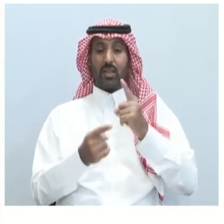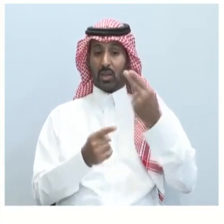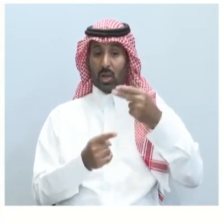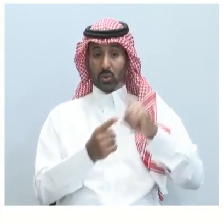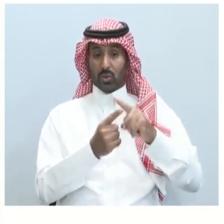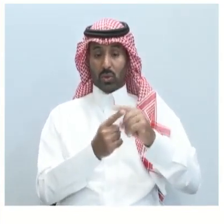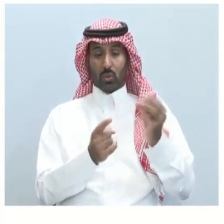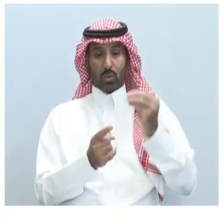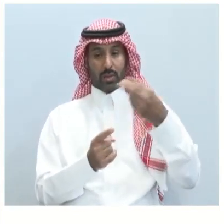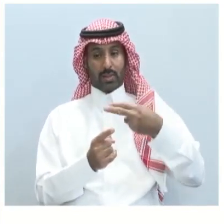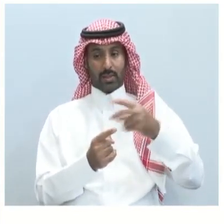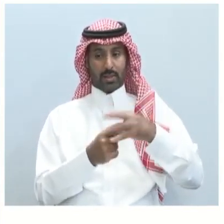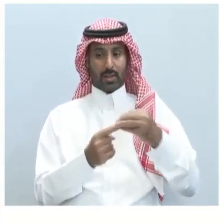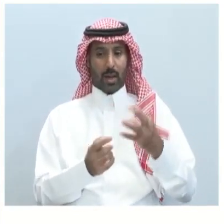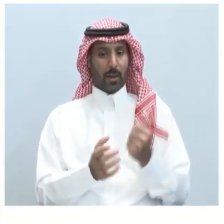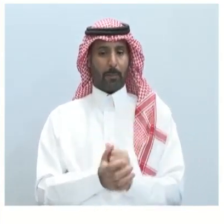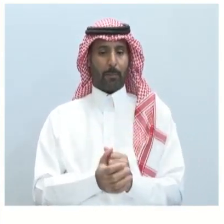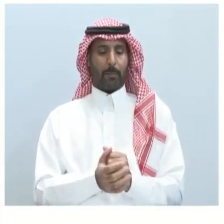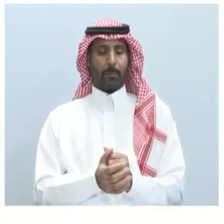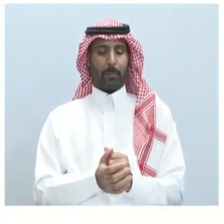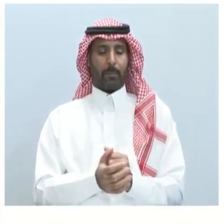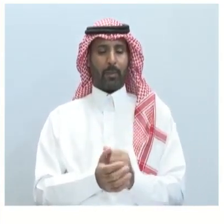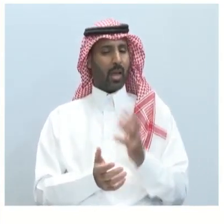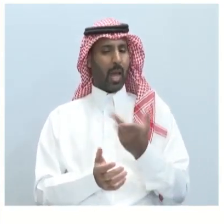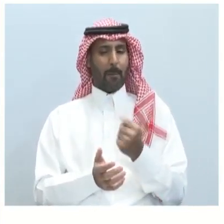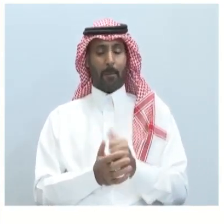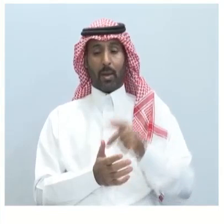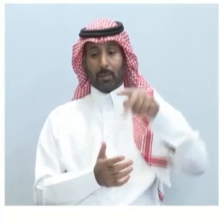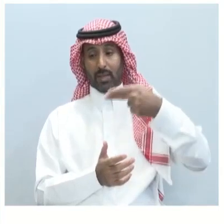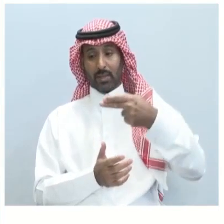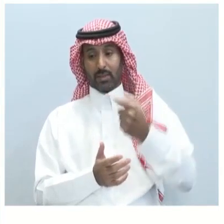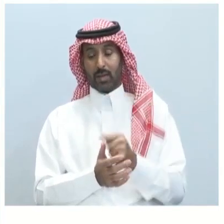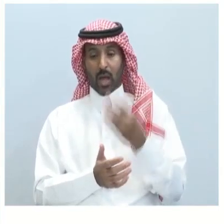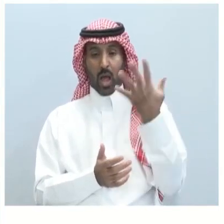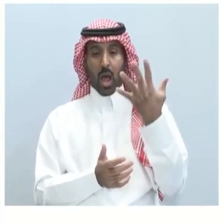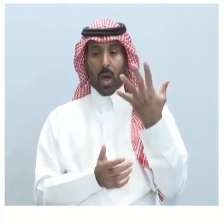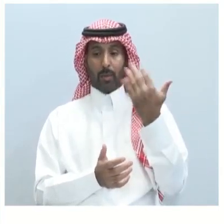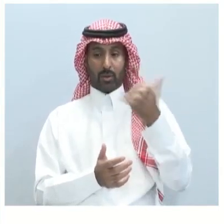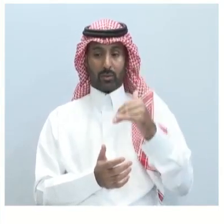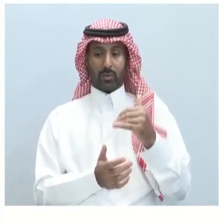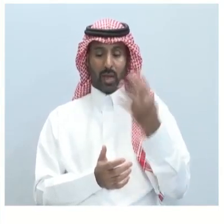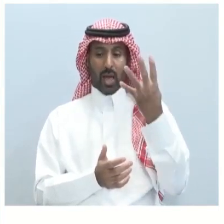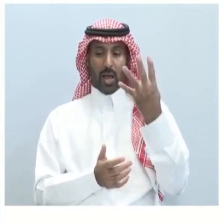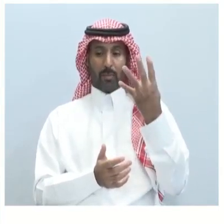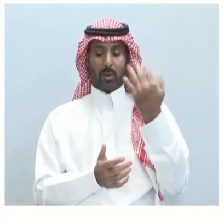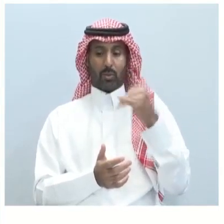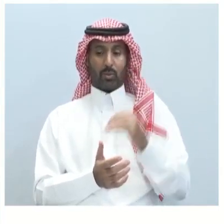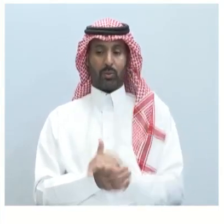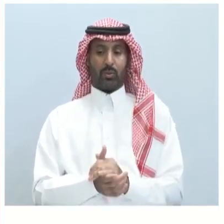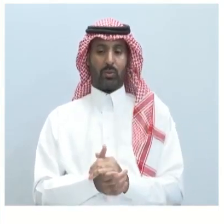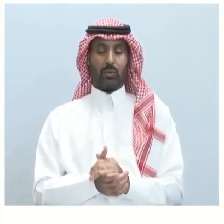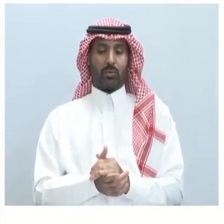معه بهذا العلاقه اللي هو عشره سالب طيب كم البي اتش عندي هنا اربعه ونص البيت عندي هنا اربعه